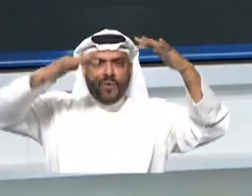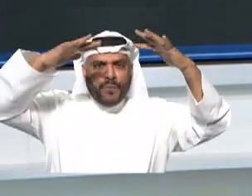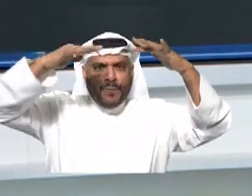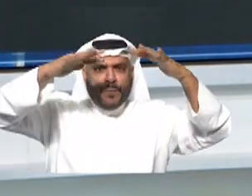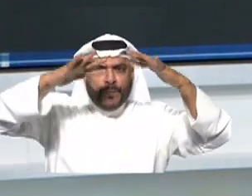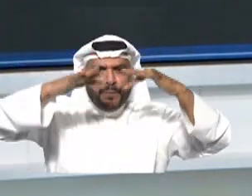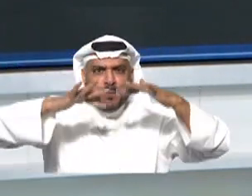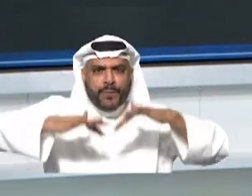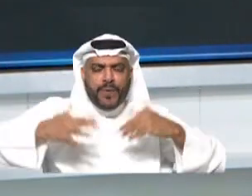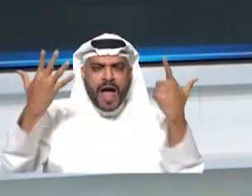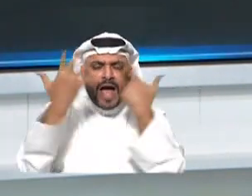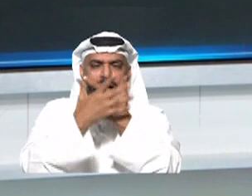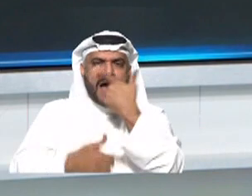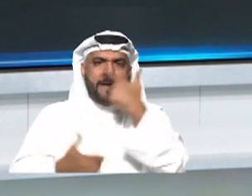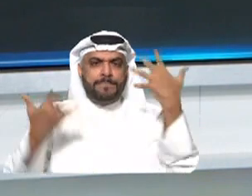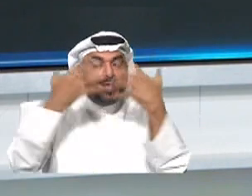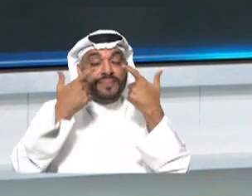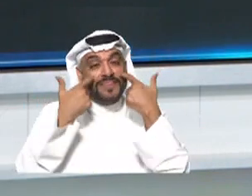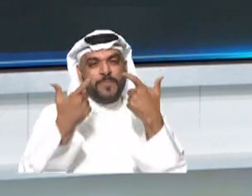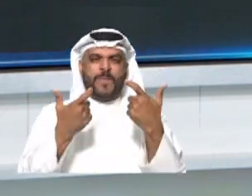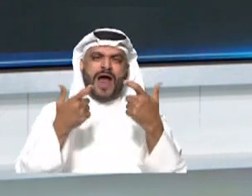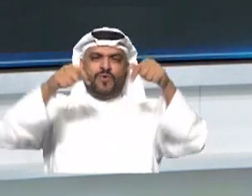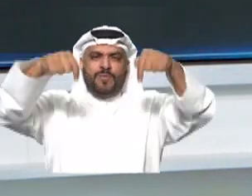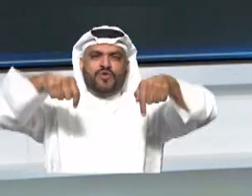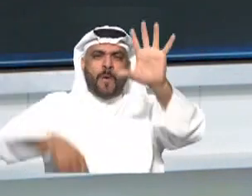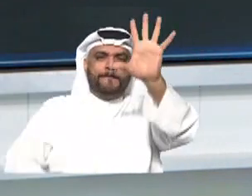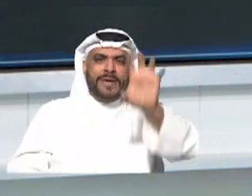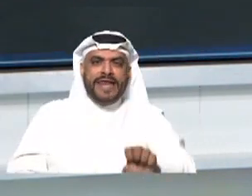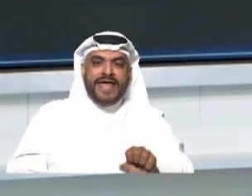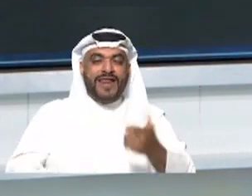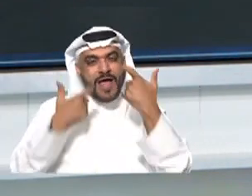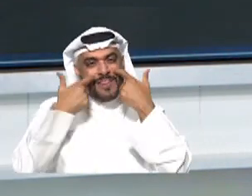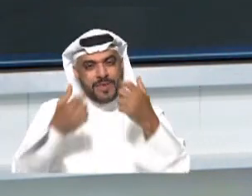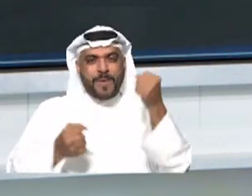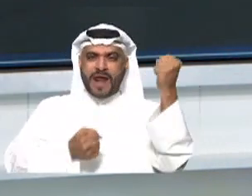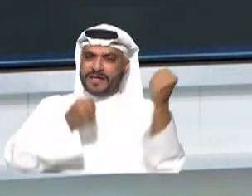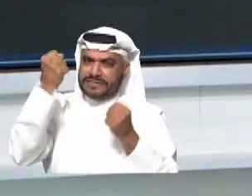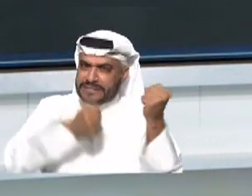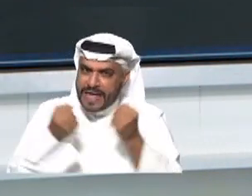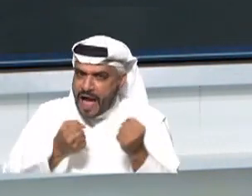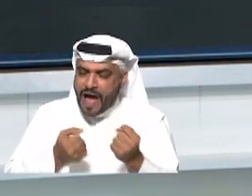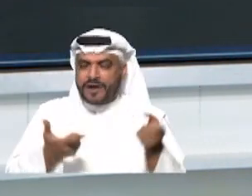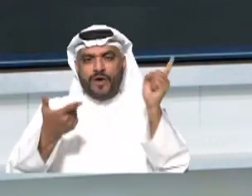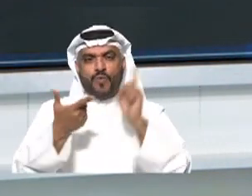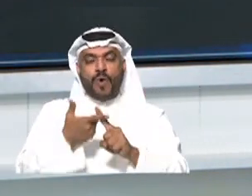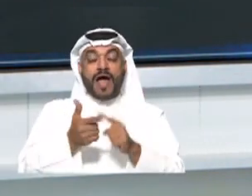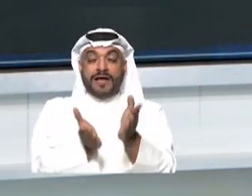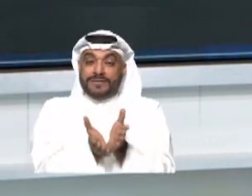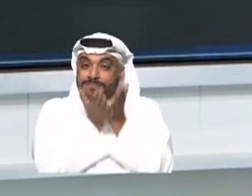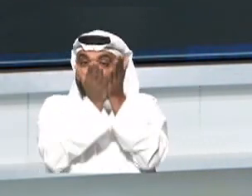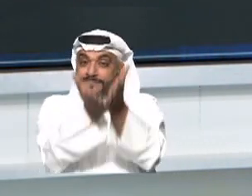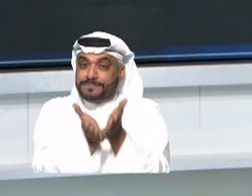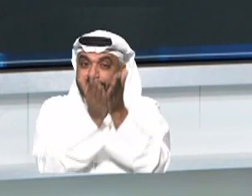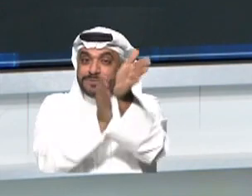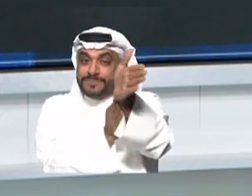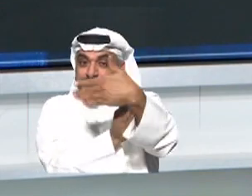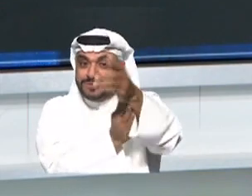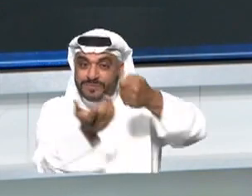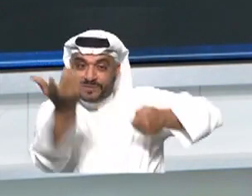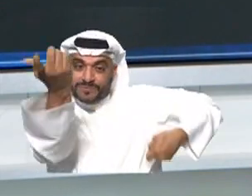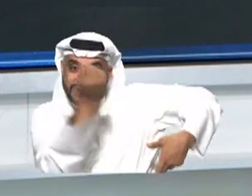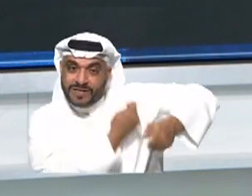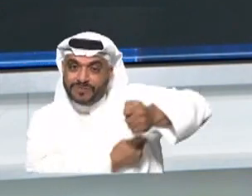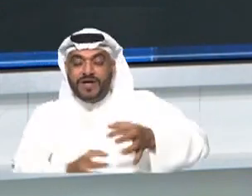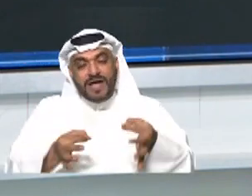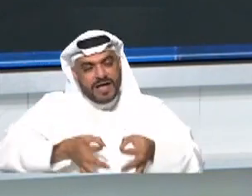الطرق السريع أنهم يديرون بالهم أثناء القيادة وأيضا الحداقة مرتادي البحر تأجيل أي نشاط بحري لسلامتكم.